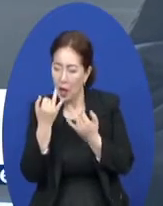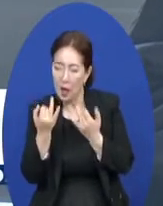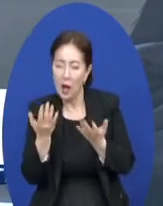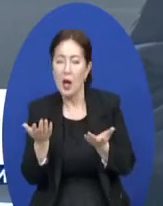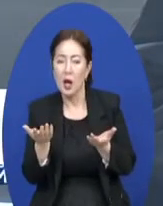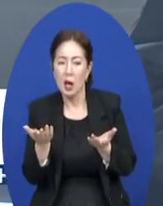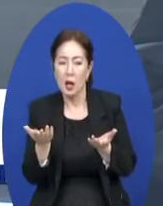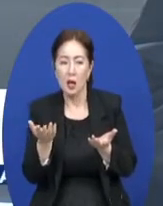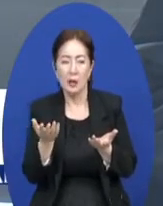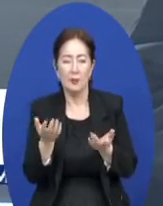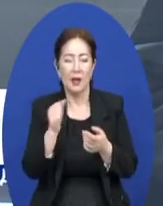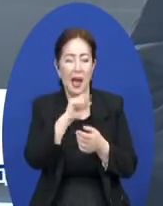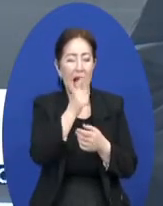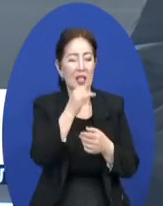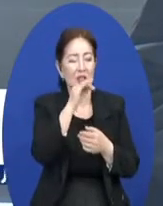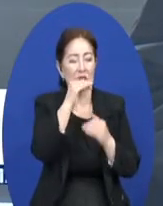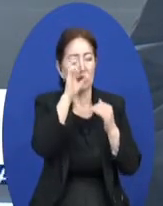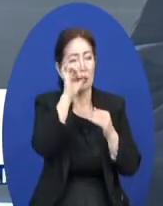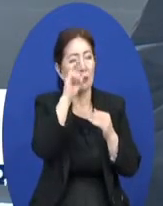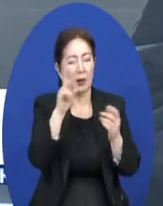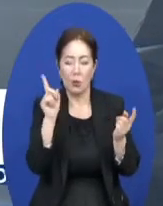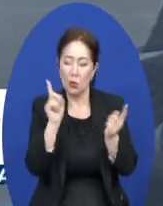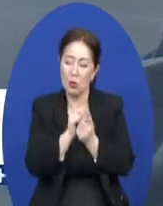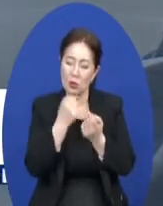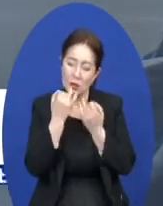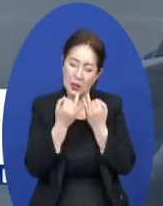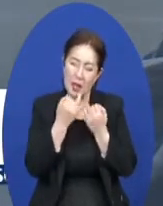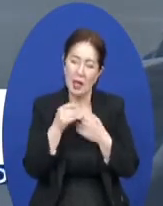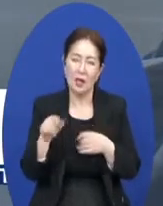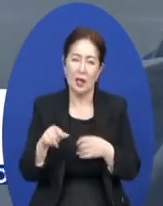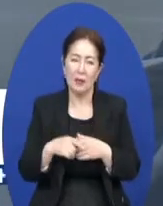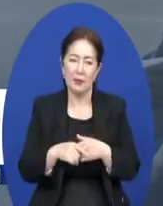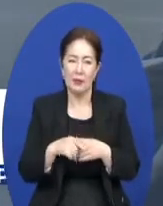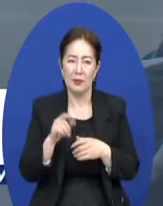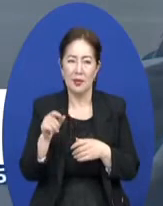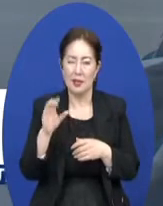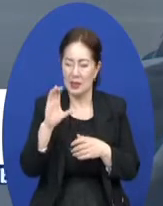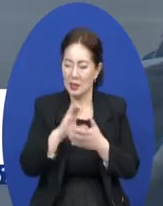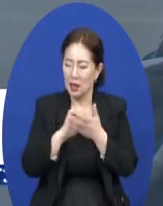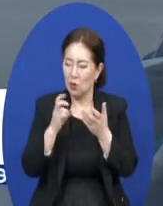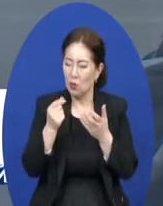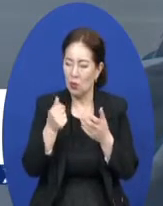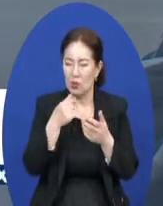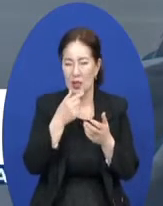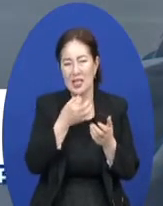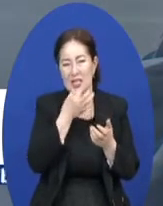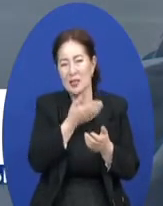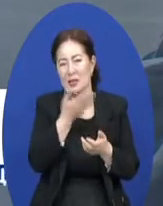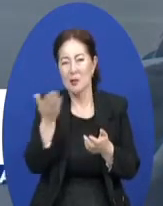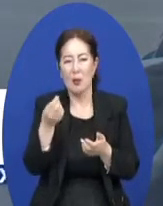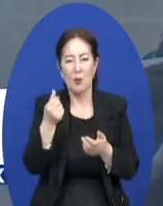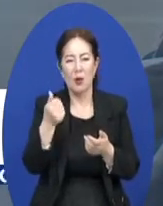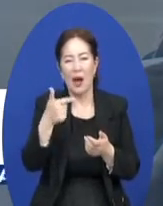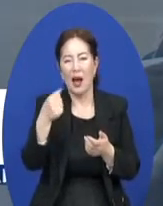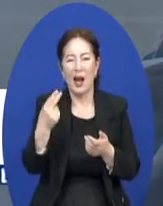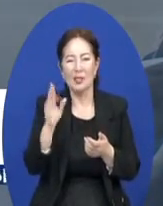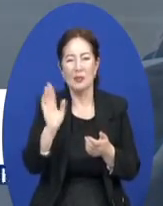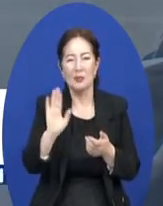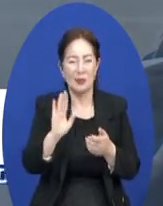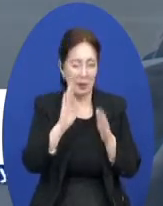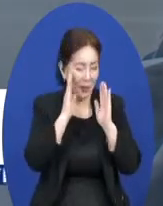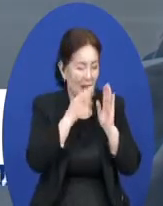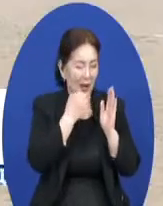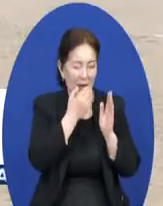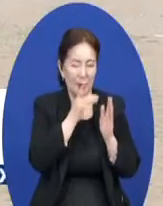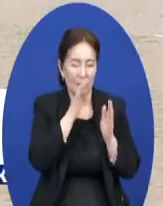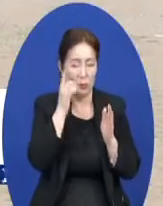нэр Азийн хөгжлийн банкныхантай уулзаж бас энэ санхүүжилтийг бас хацаахгүй байх тал дээр бас анхаарч